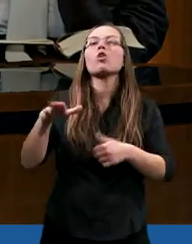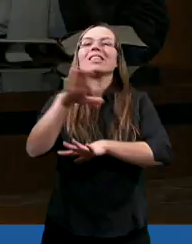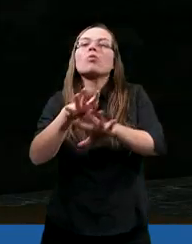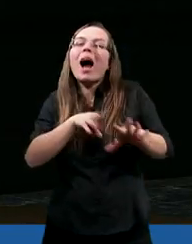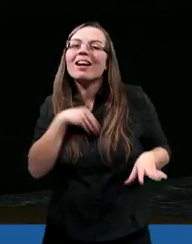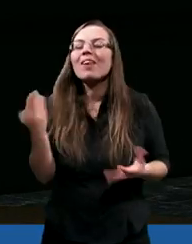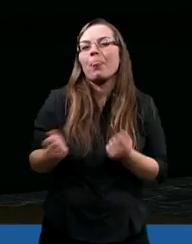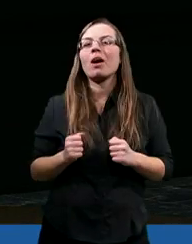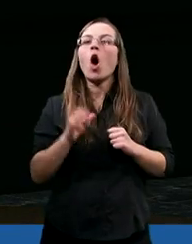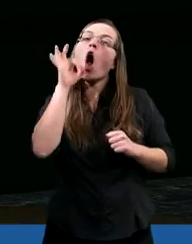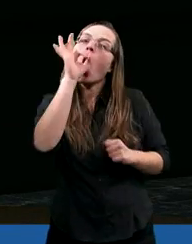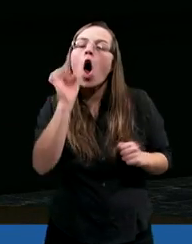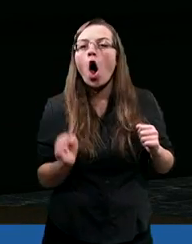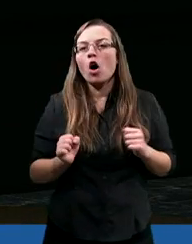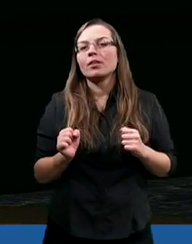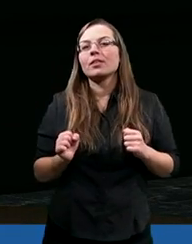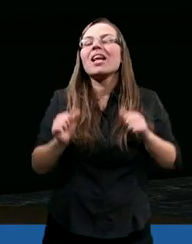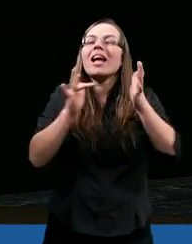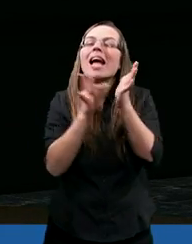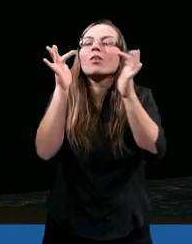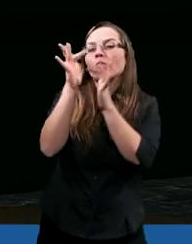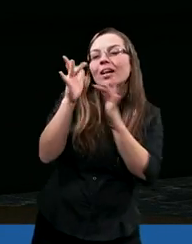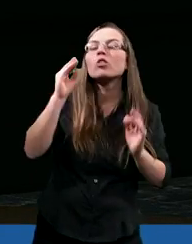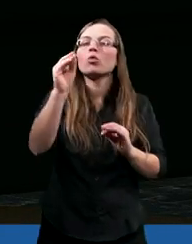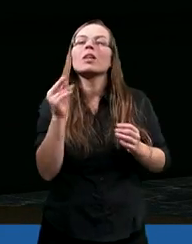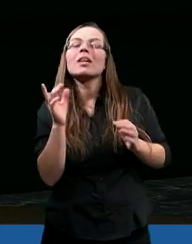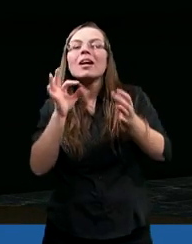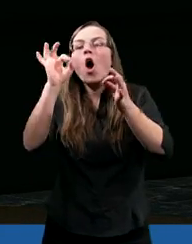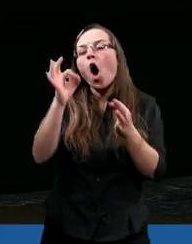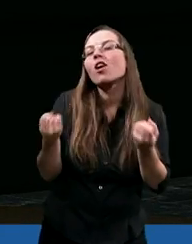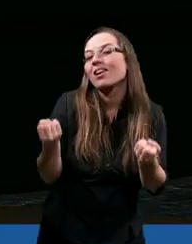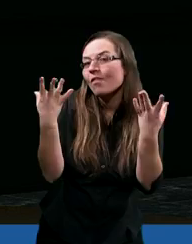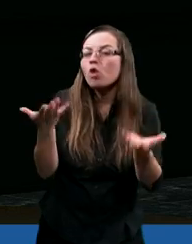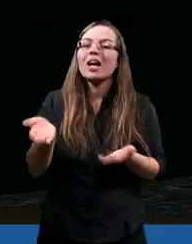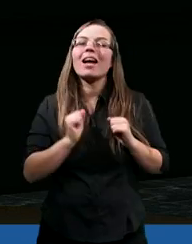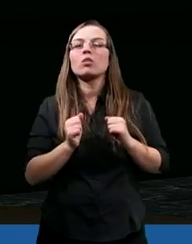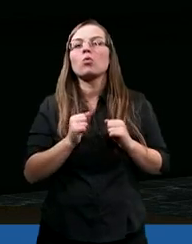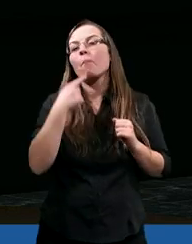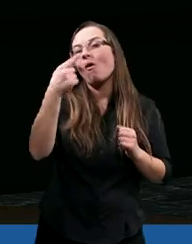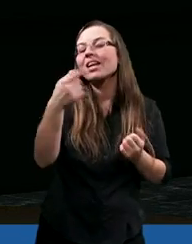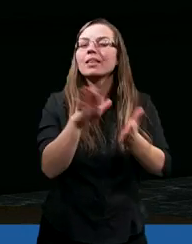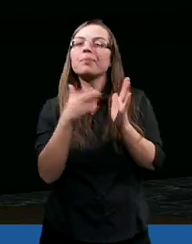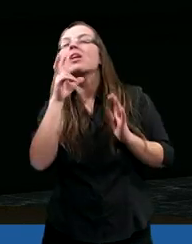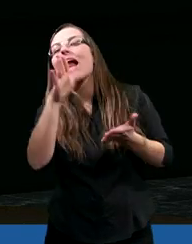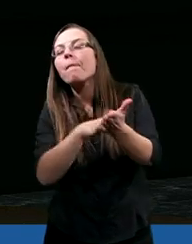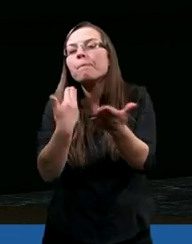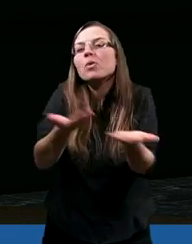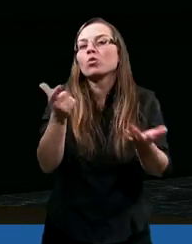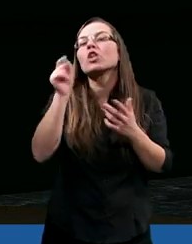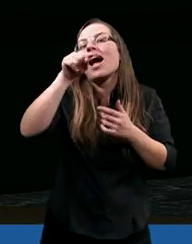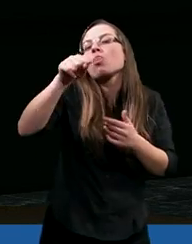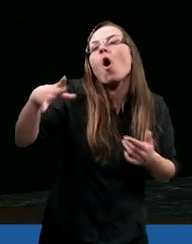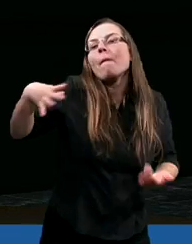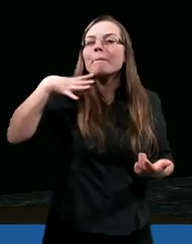Świętego, o Jezusie Chrystusie, czy o stworzeniu, powiedzieć na przykład, że to